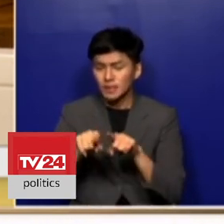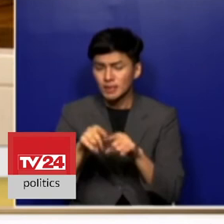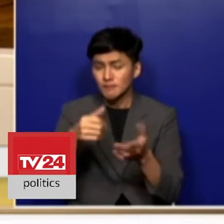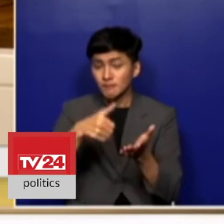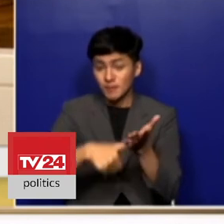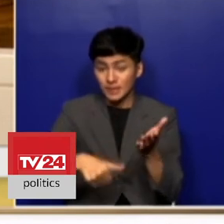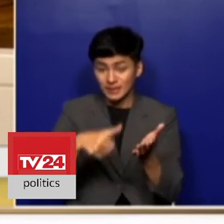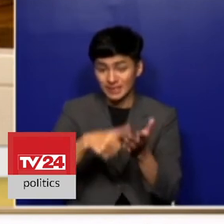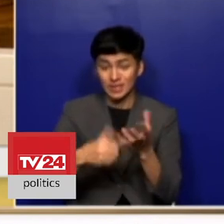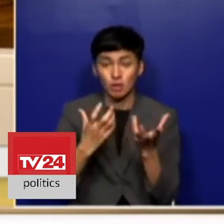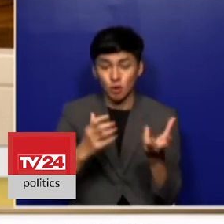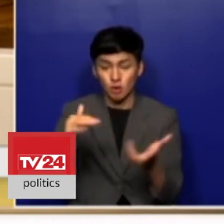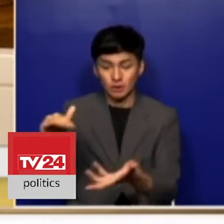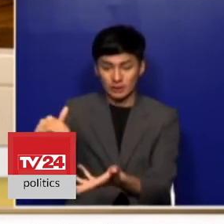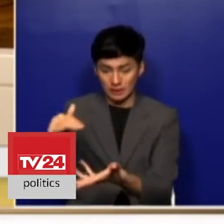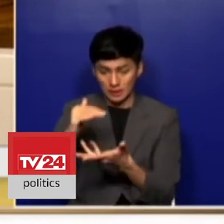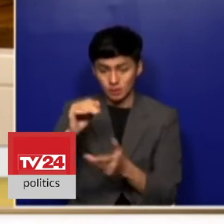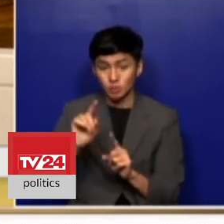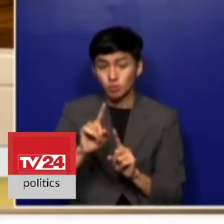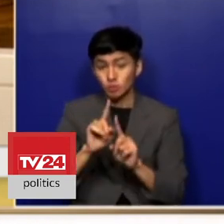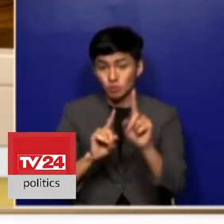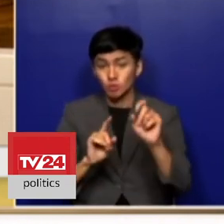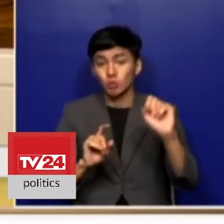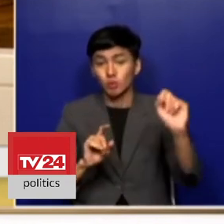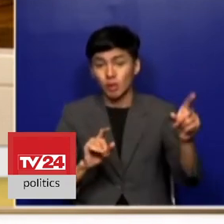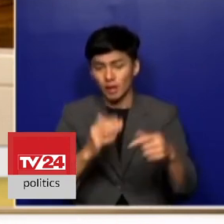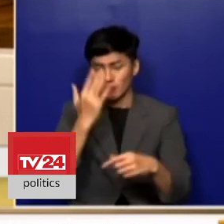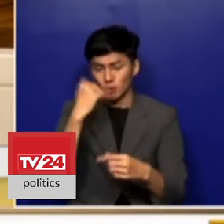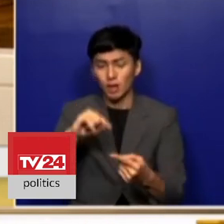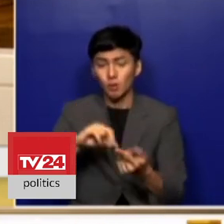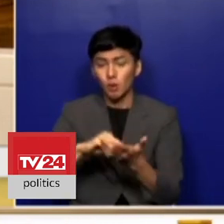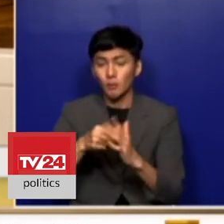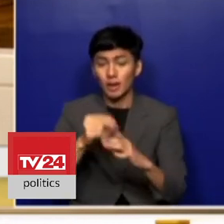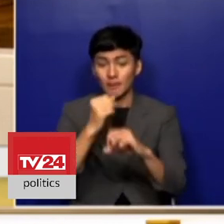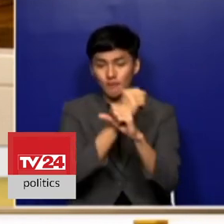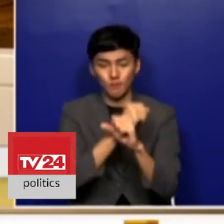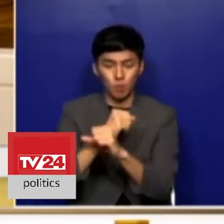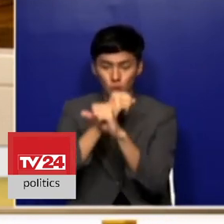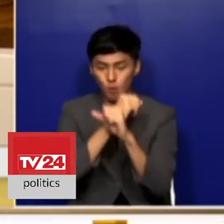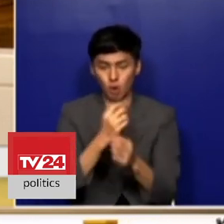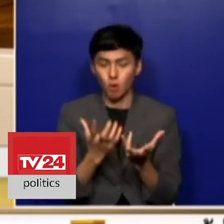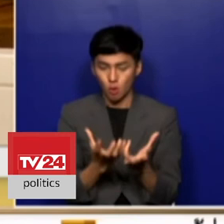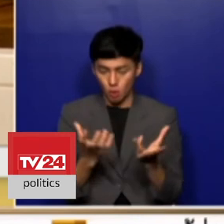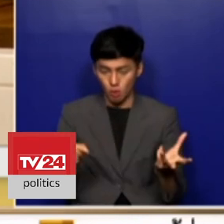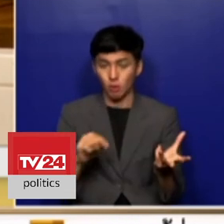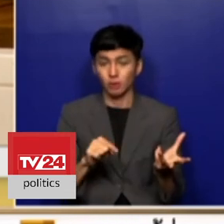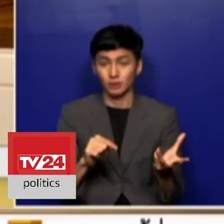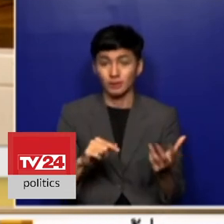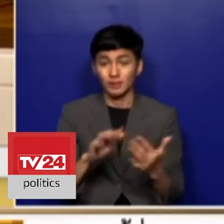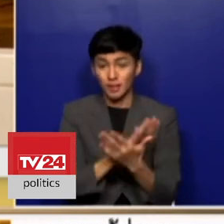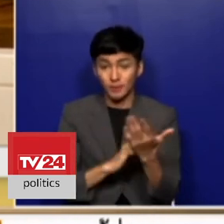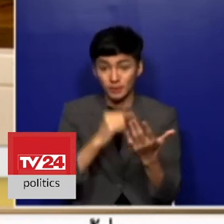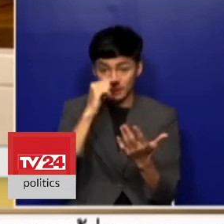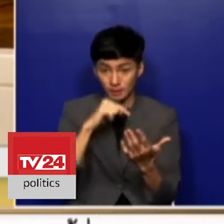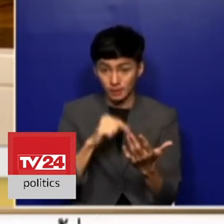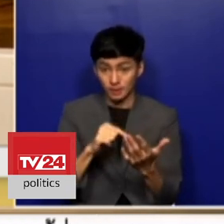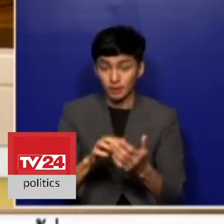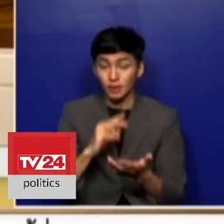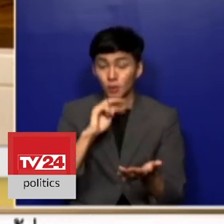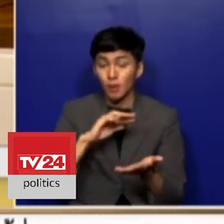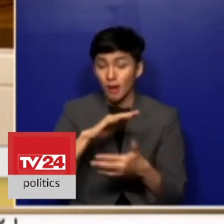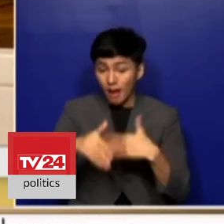นำเข้าสูงกับประเทศที่พัฒนาแล้วก็เพื่อปกป้องสินค้าในประเทศในกรณีของการค้าผ่านe-commerce